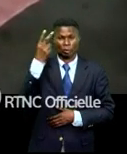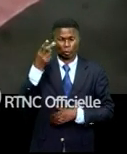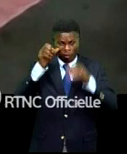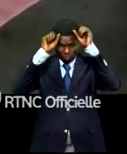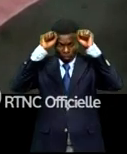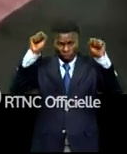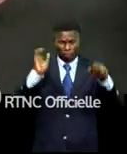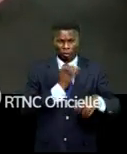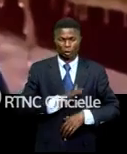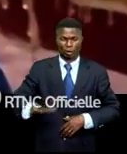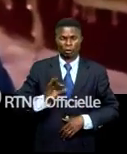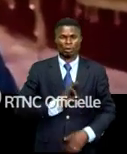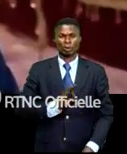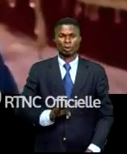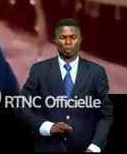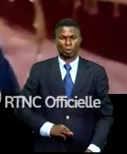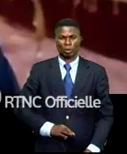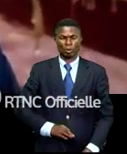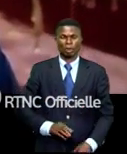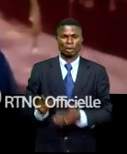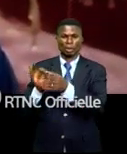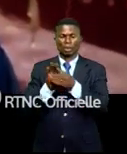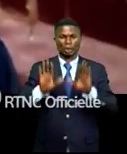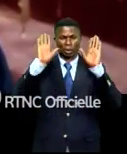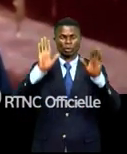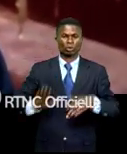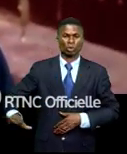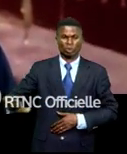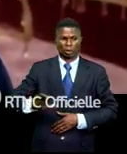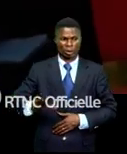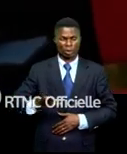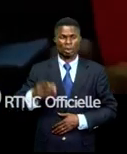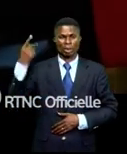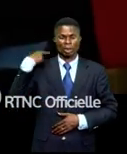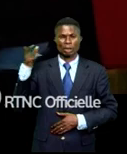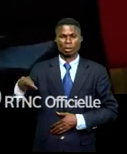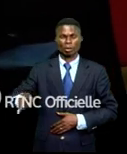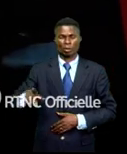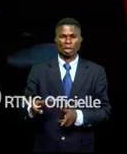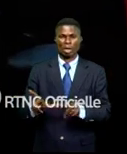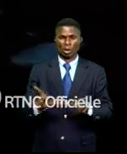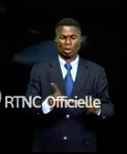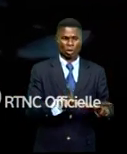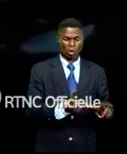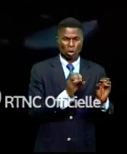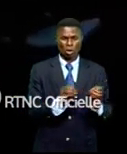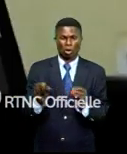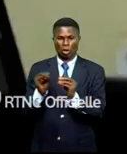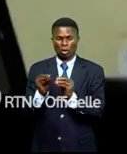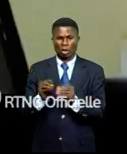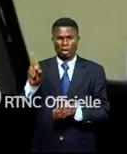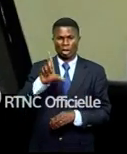l'État, Félix-Antoine Tshisekedi, à savoir l'union sacrée de la nation, les honorables députés provinciaux du Lualaba ont tenu une réunion ce